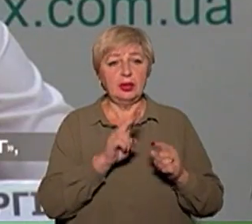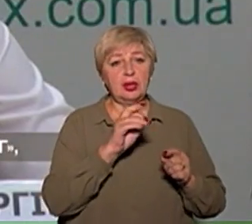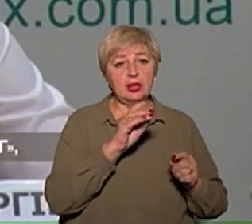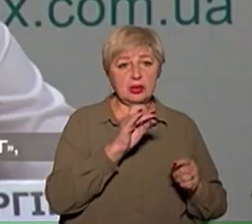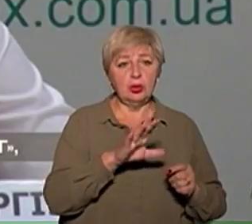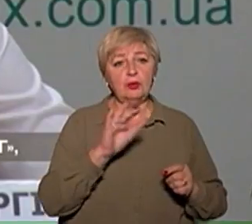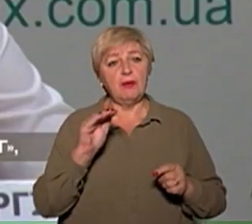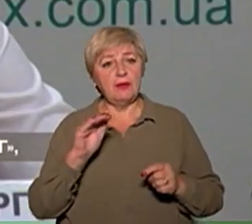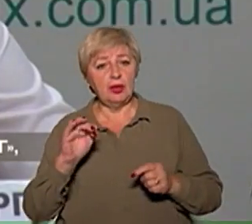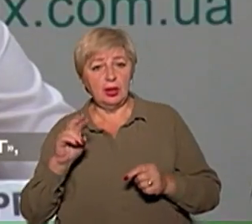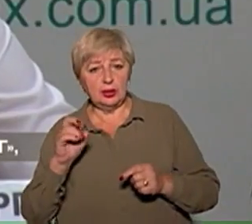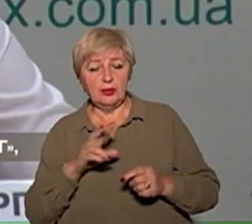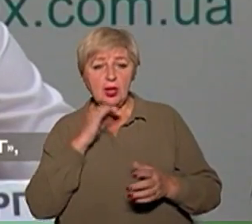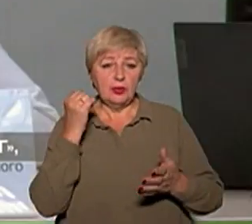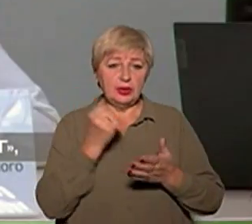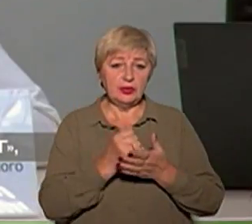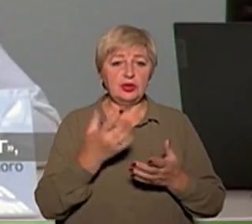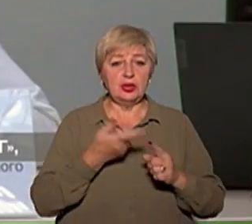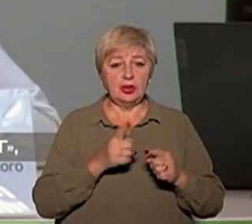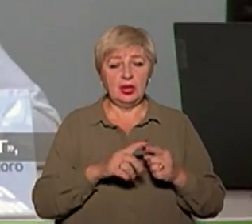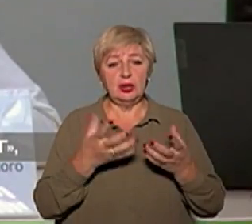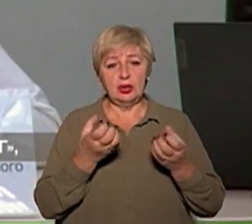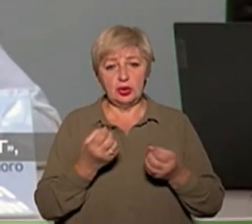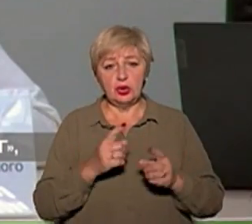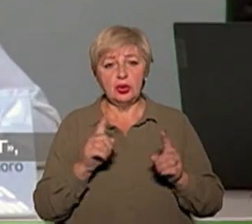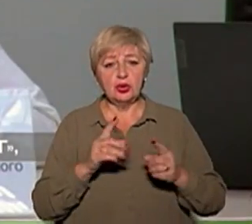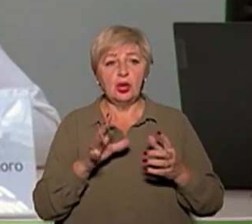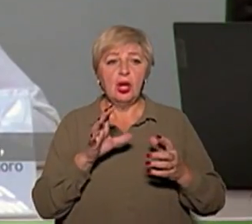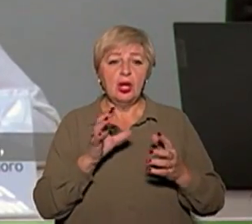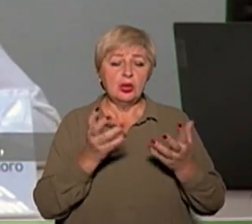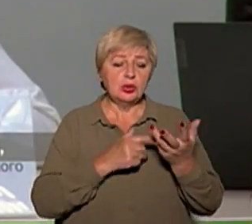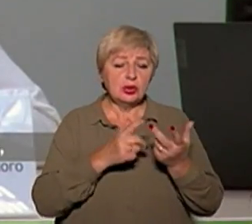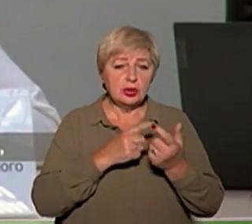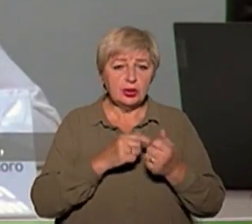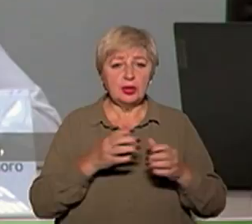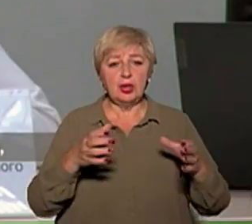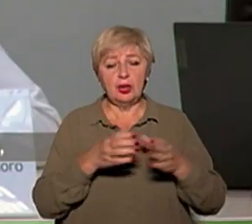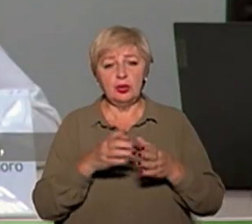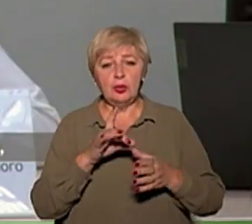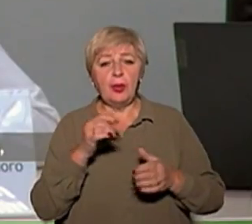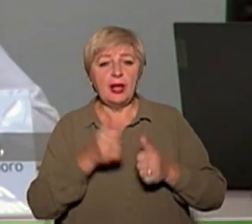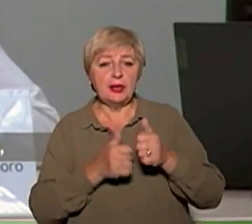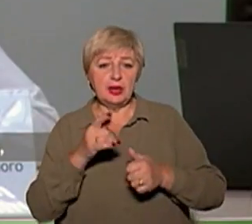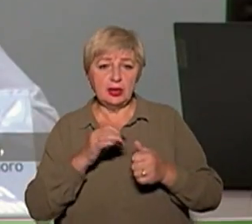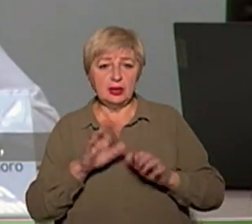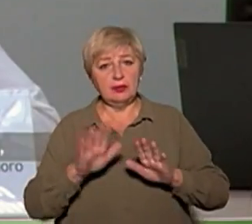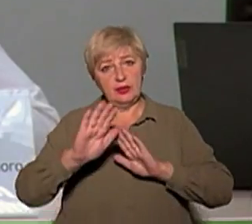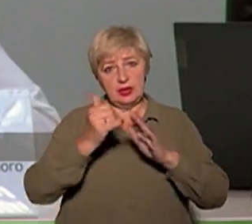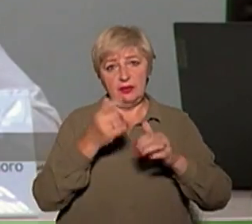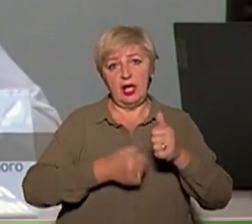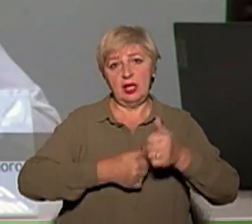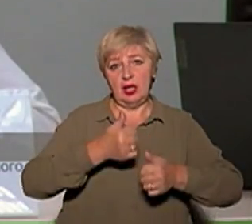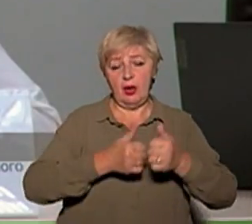И подтверждает это еще, что, например, социологическая группа «Рейтинг», которую мы вызывали на пари, предлагали им поставить